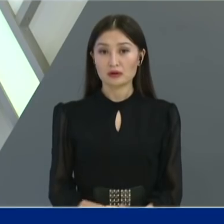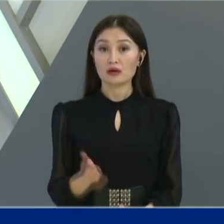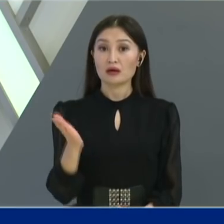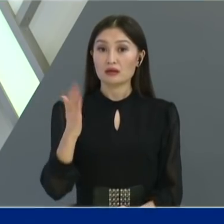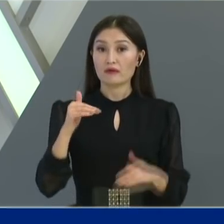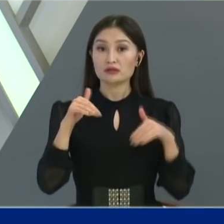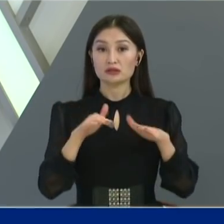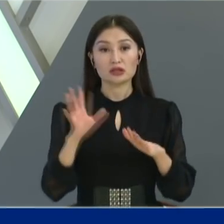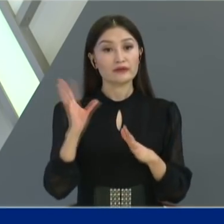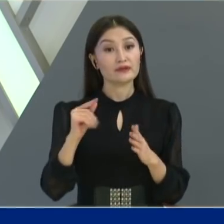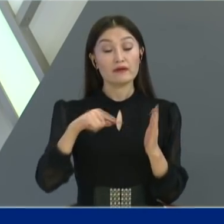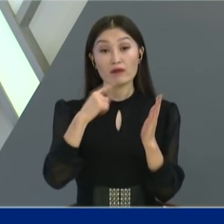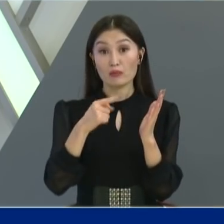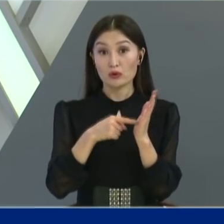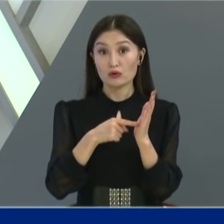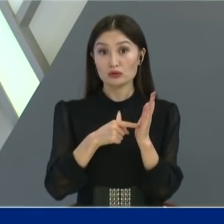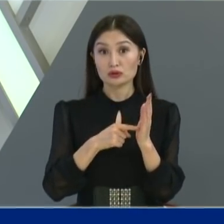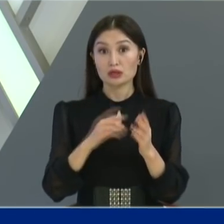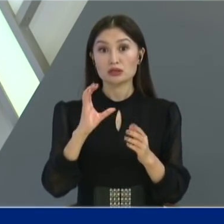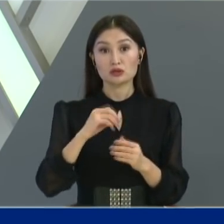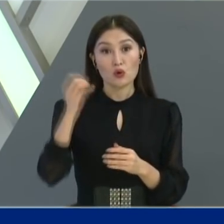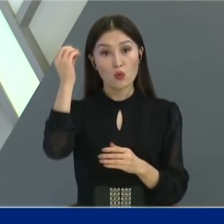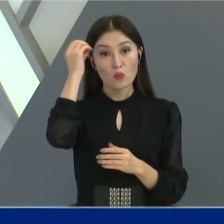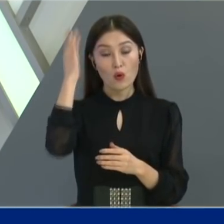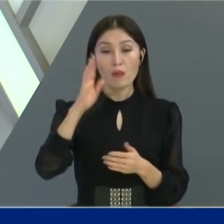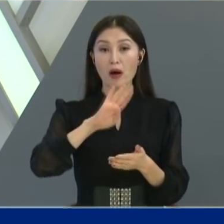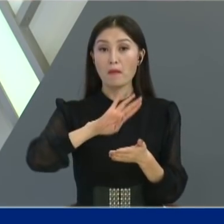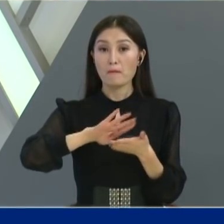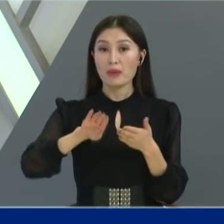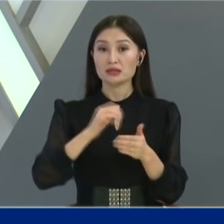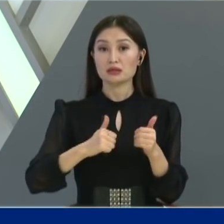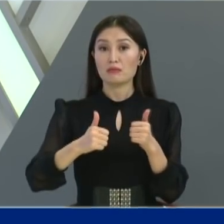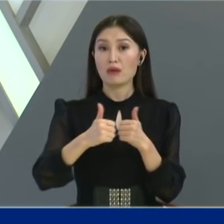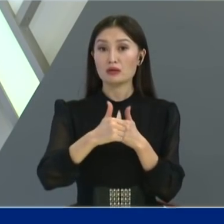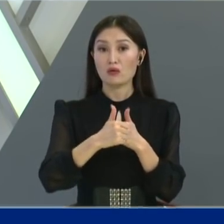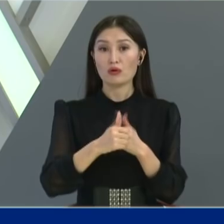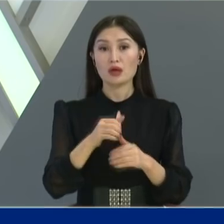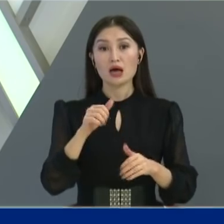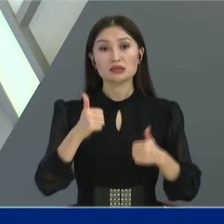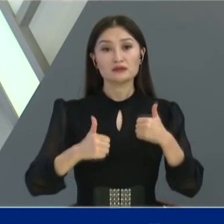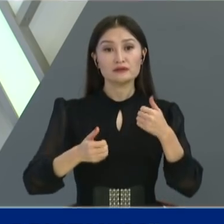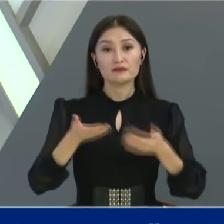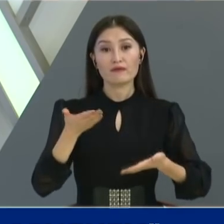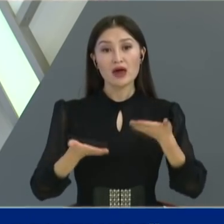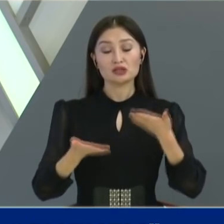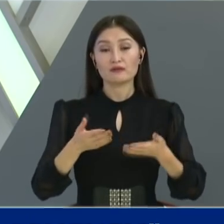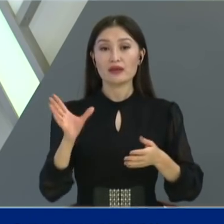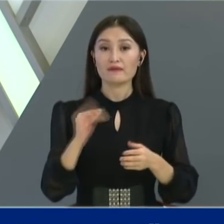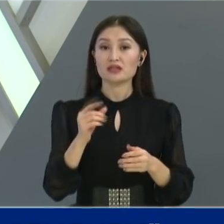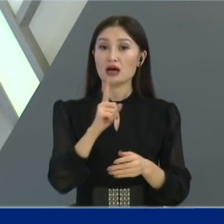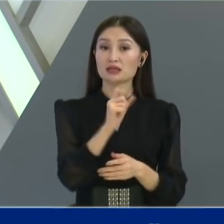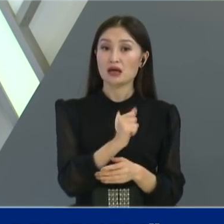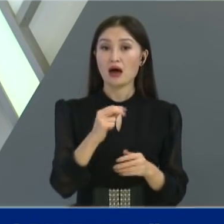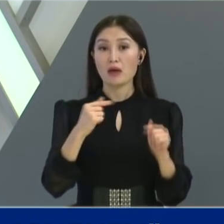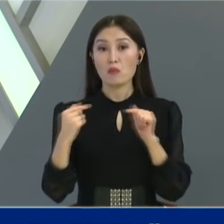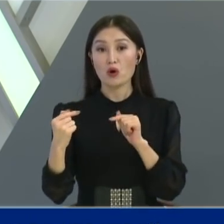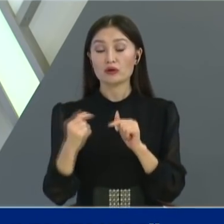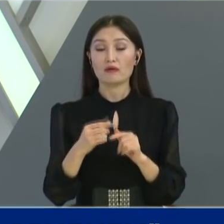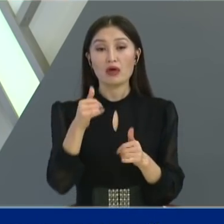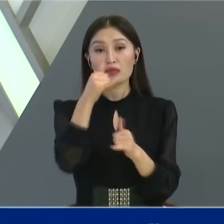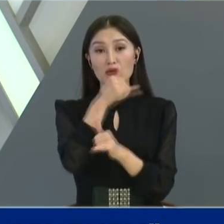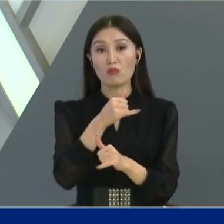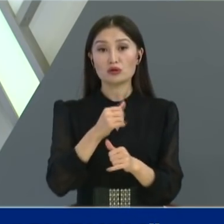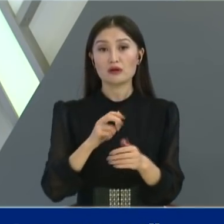Давайте решать все возникшие проблемы с умом, без рационального подхода, взвешивания всех за и против. Мы не можем выйти из этой